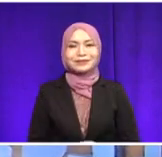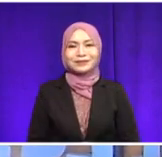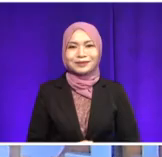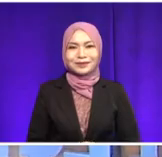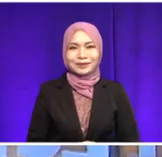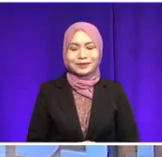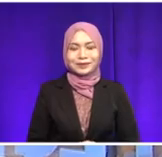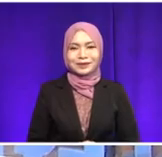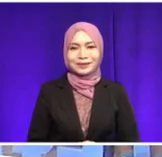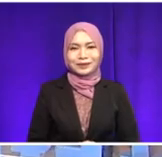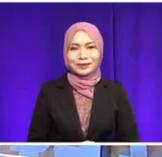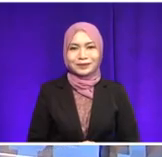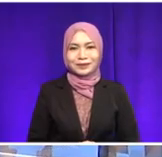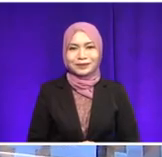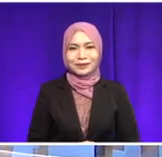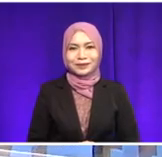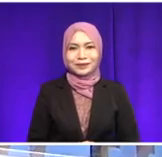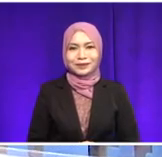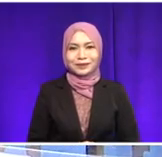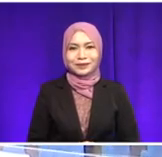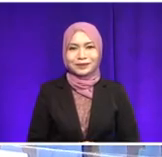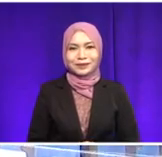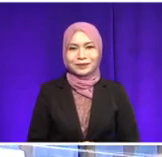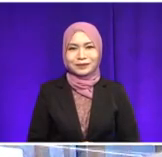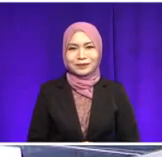PPM untuk persoalan yang seterusnya bersama dengan